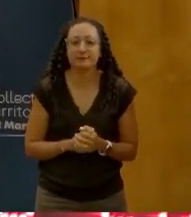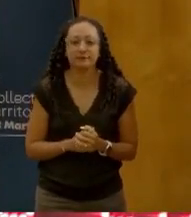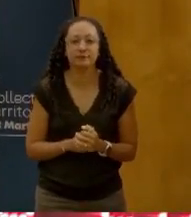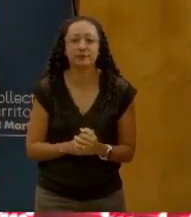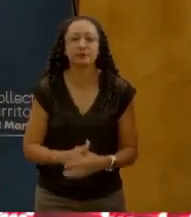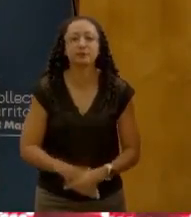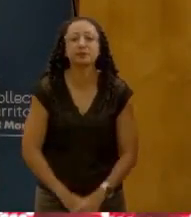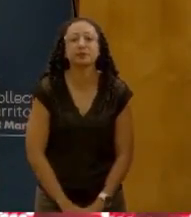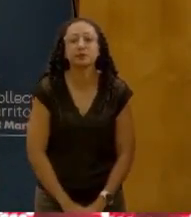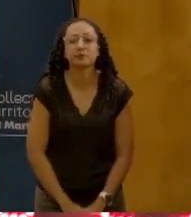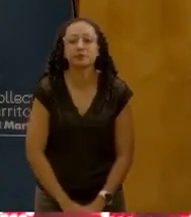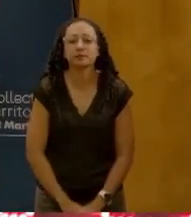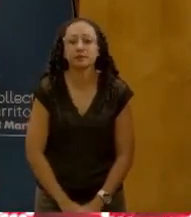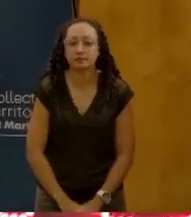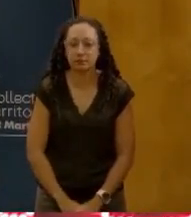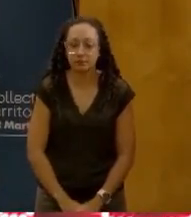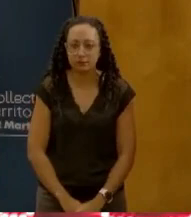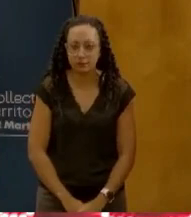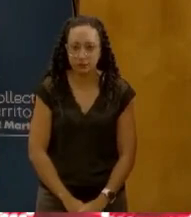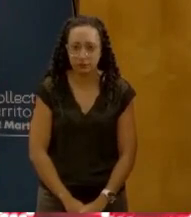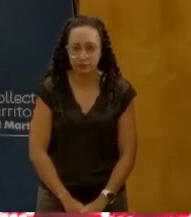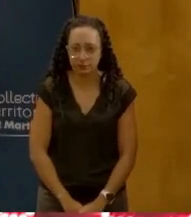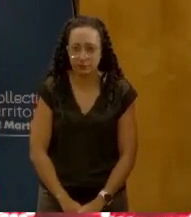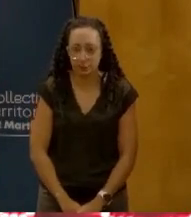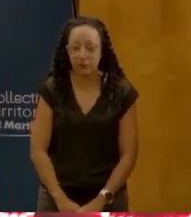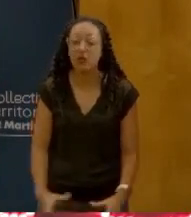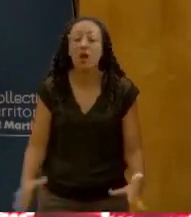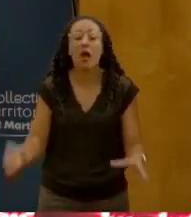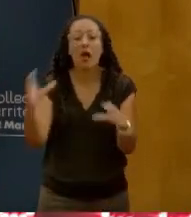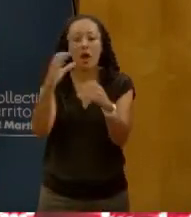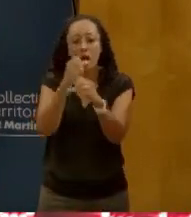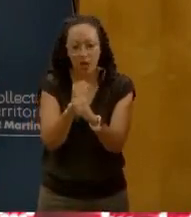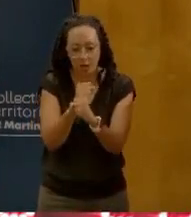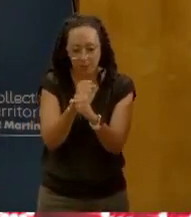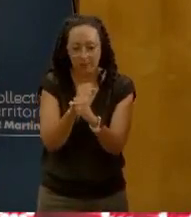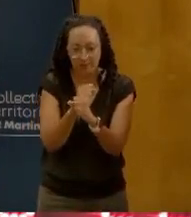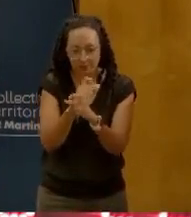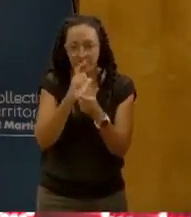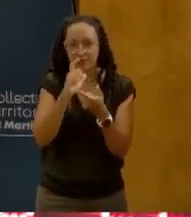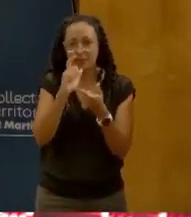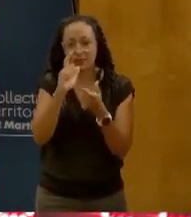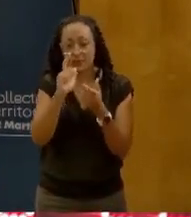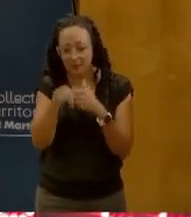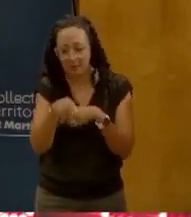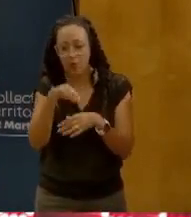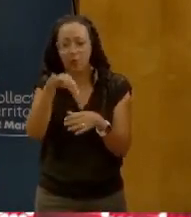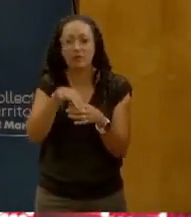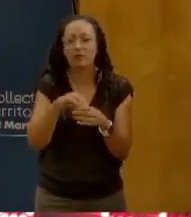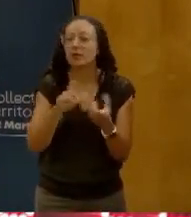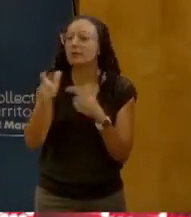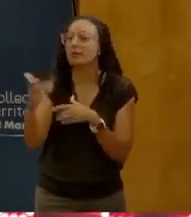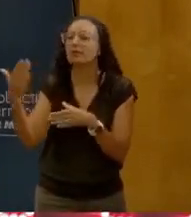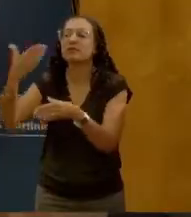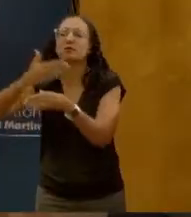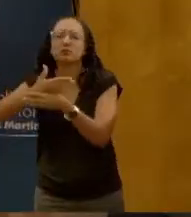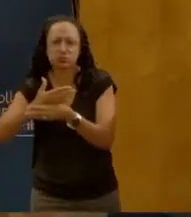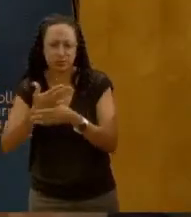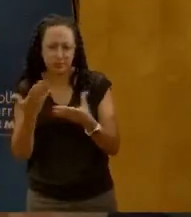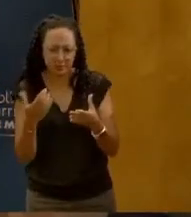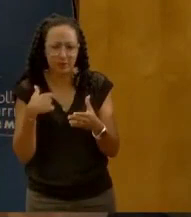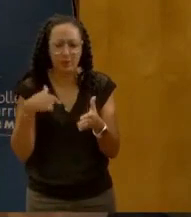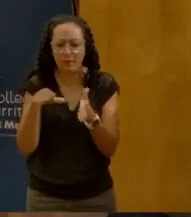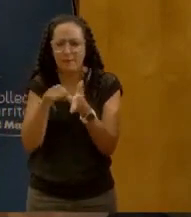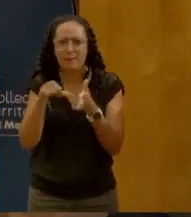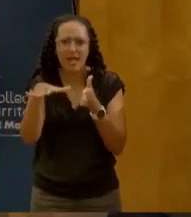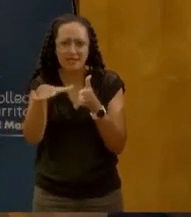Président. Bon. Il faut donner toute Bref, l'information. nous allons le voter. J'ai lu dans la presse, sans que ça passe devant nous,